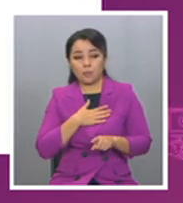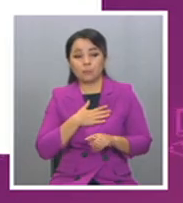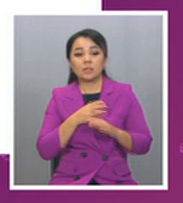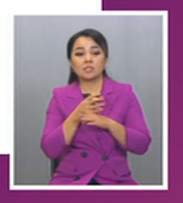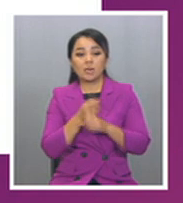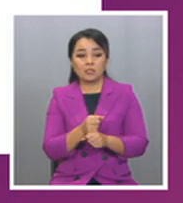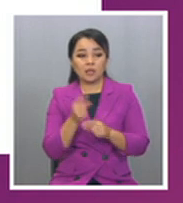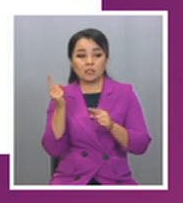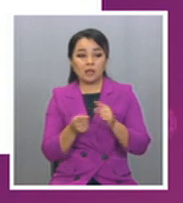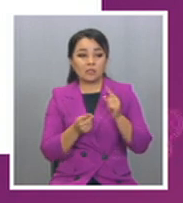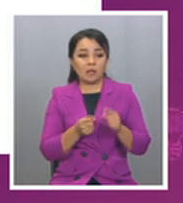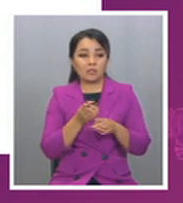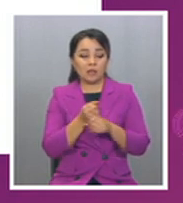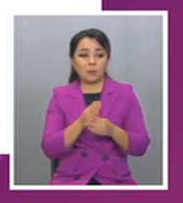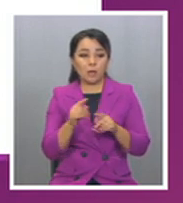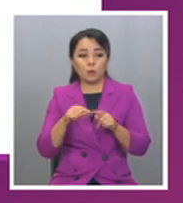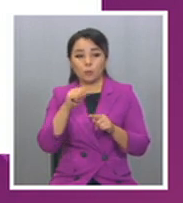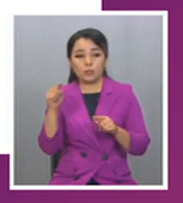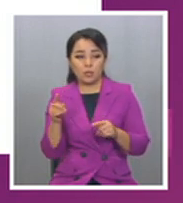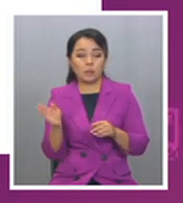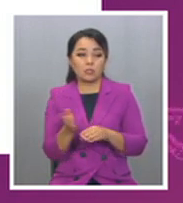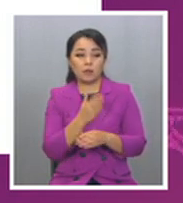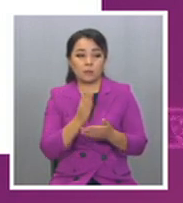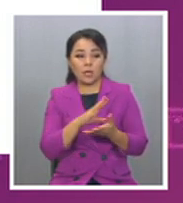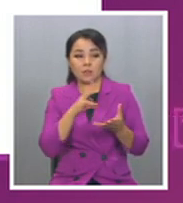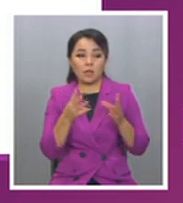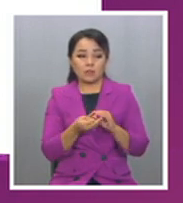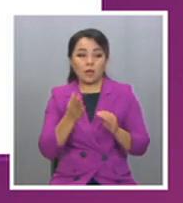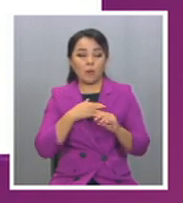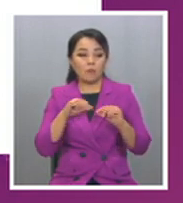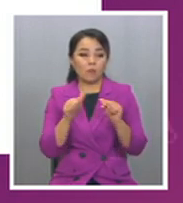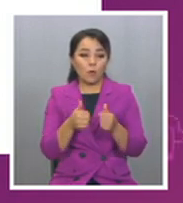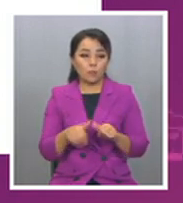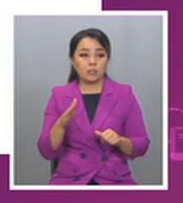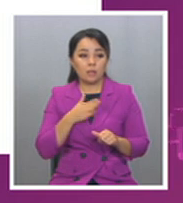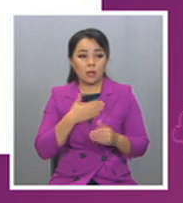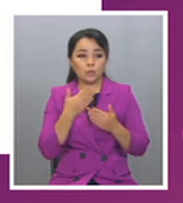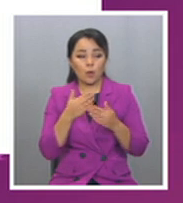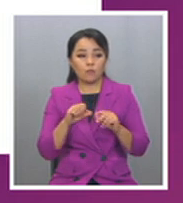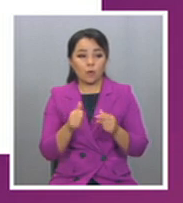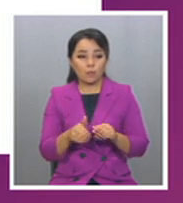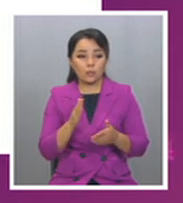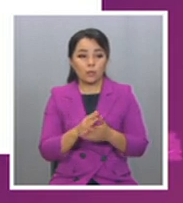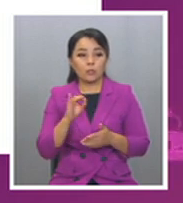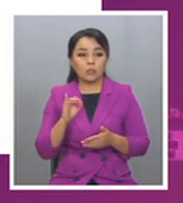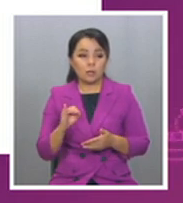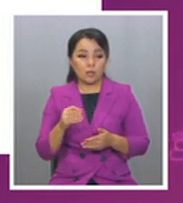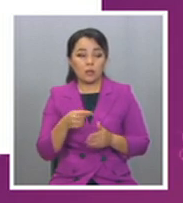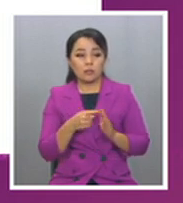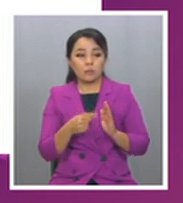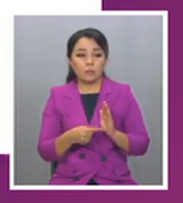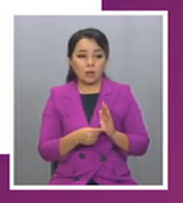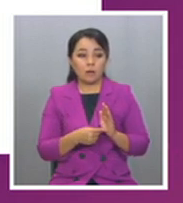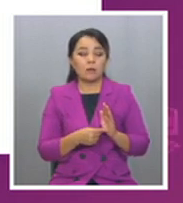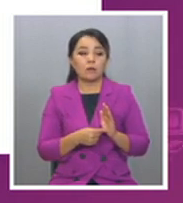мәндер бар, яғни түбір астынан құтыламыз. Нәтижесінде біздегі формуламыз, соңғы формуламыз нью налевой тең болады i